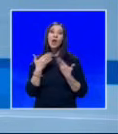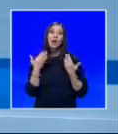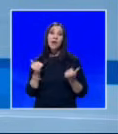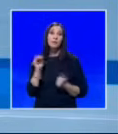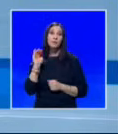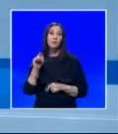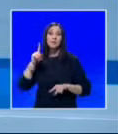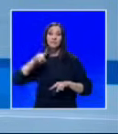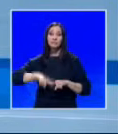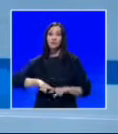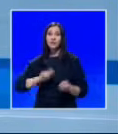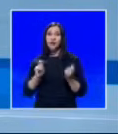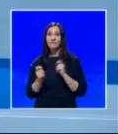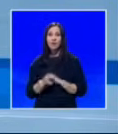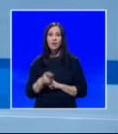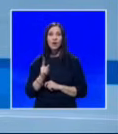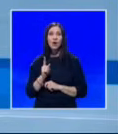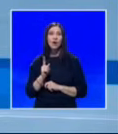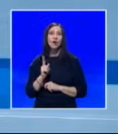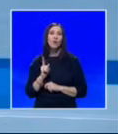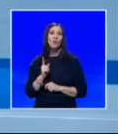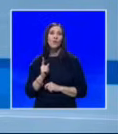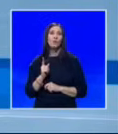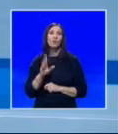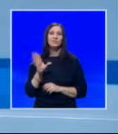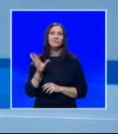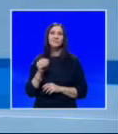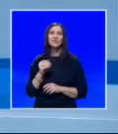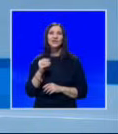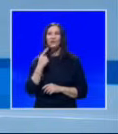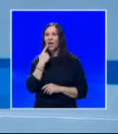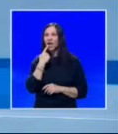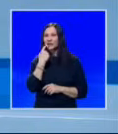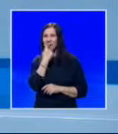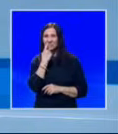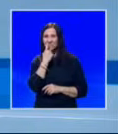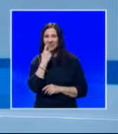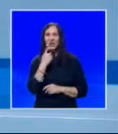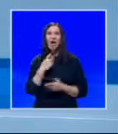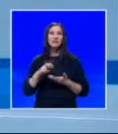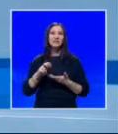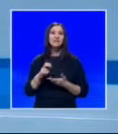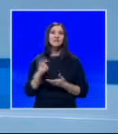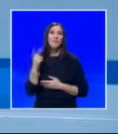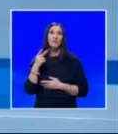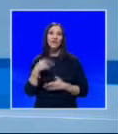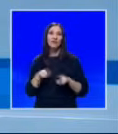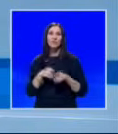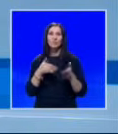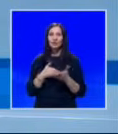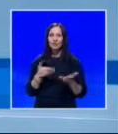да бъде правосъдната реформа, което пришка на езика им излезе, всички го повтарят като причина за това управление. Това ще